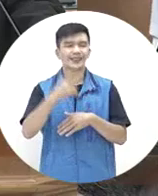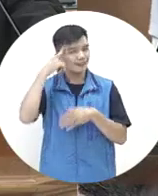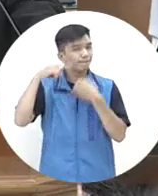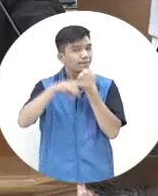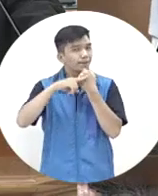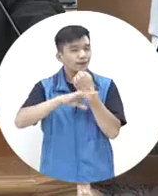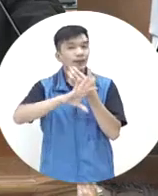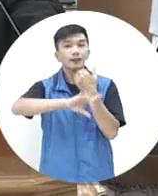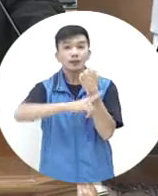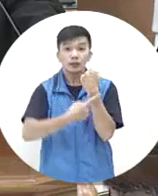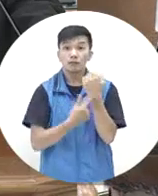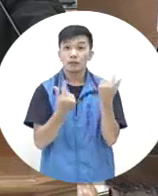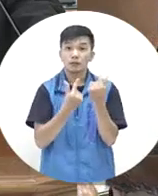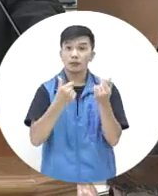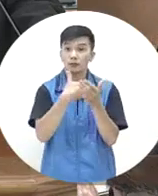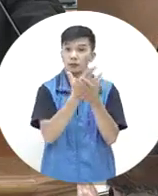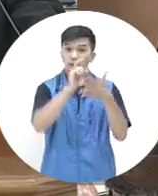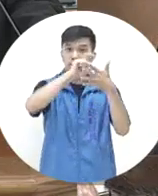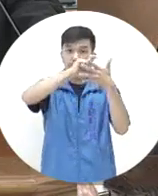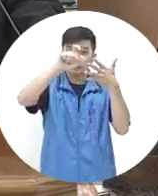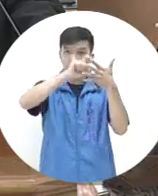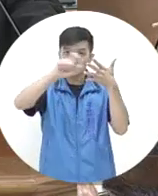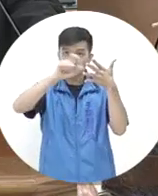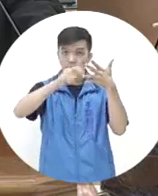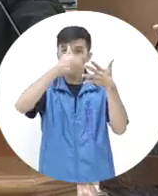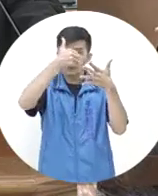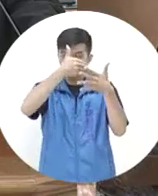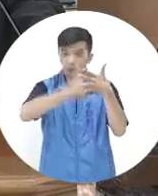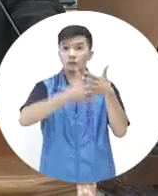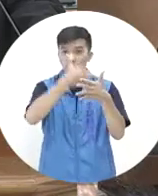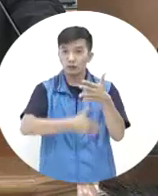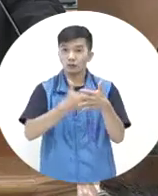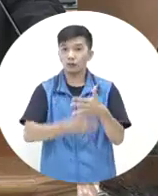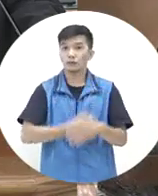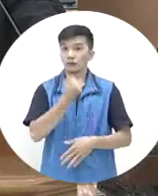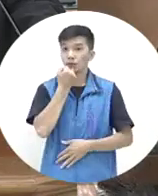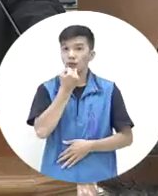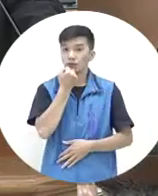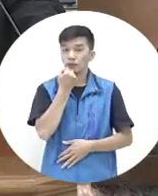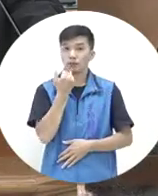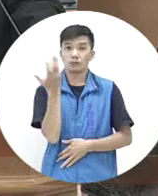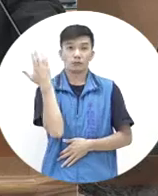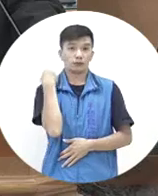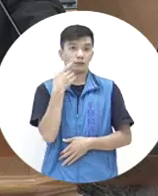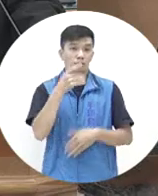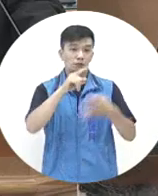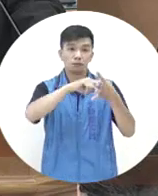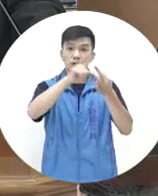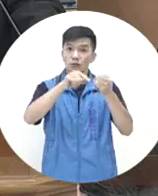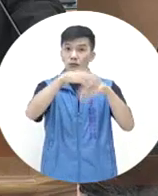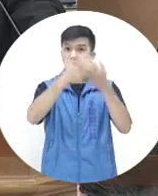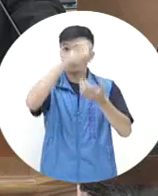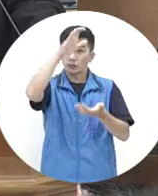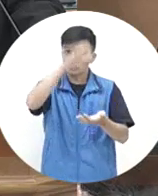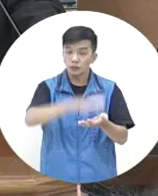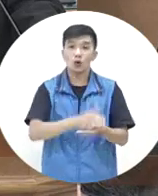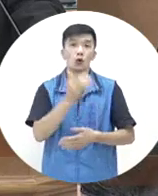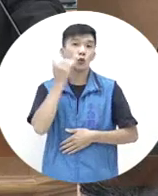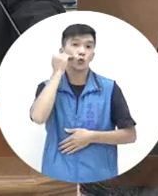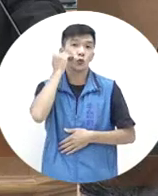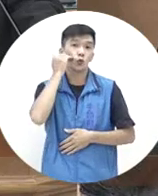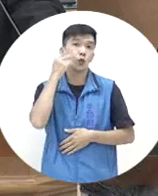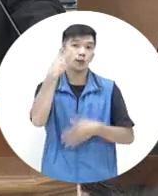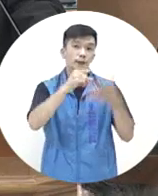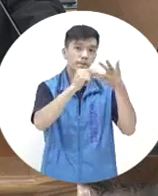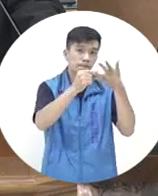项，因为以前捷运也是分开哦，逐项现在把它统合在一起，那后面把比较后面施工的可以做这个处